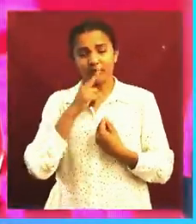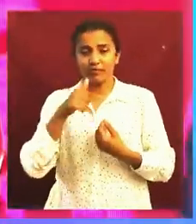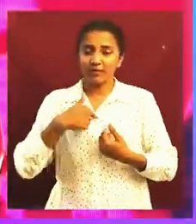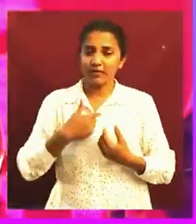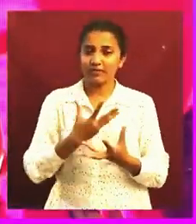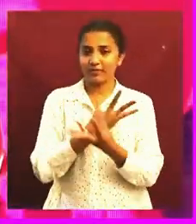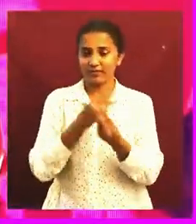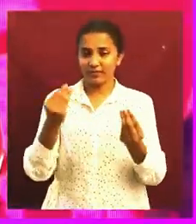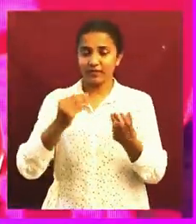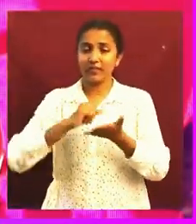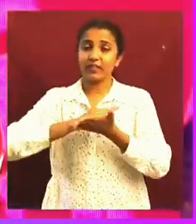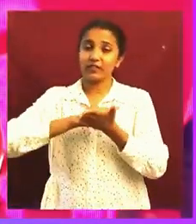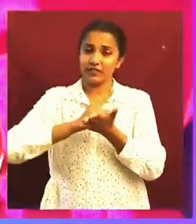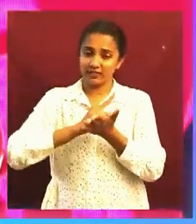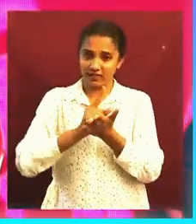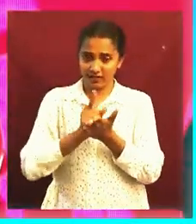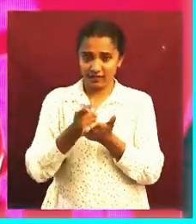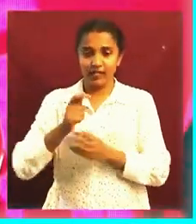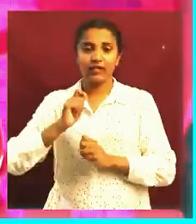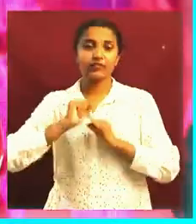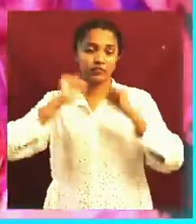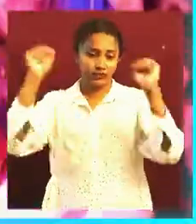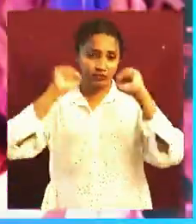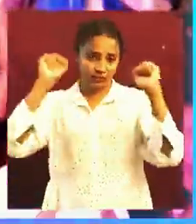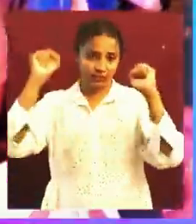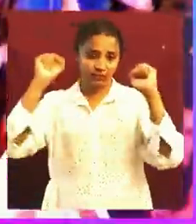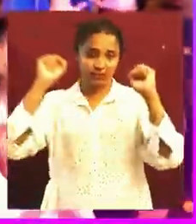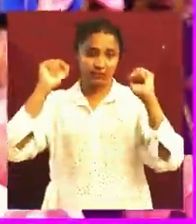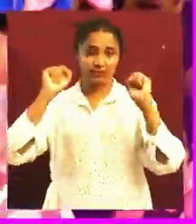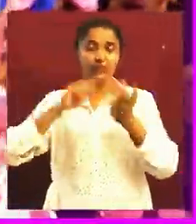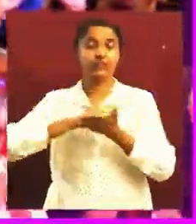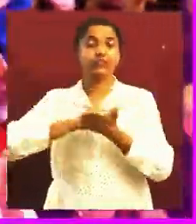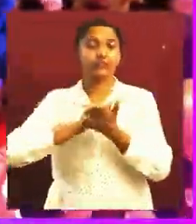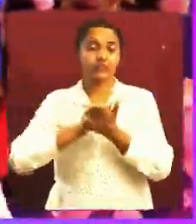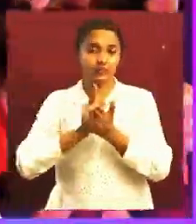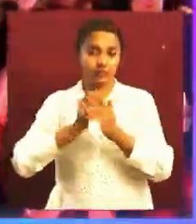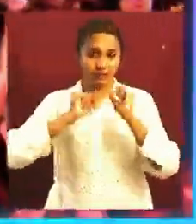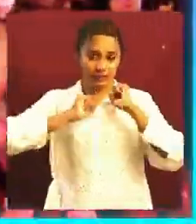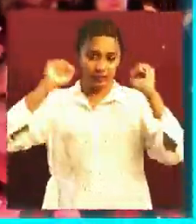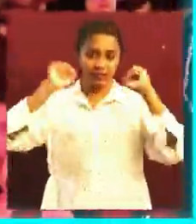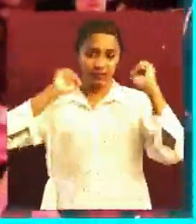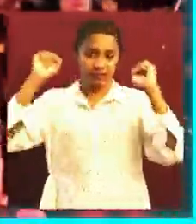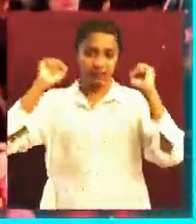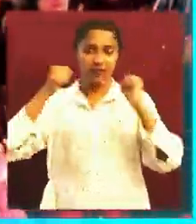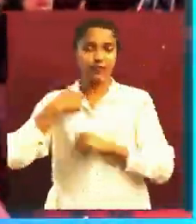නතර වෙනවා. ජාතික ජන බලවේගයට ජය වේවා. ජාතික ජන බලවේගයට